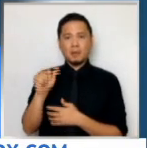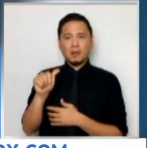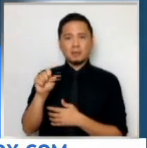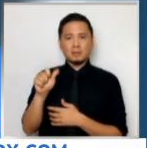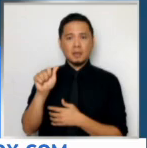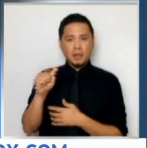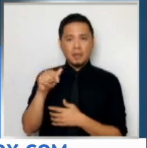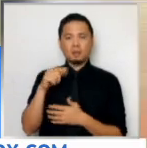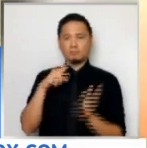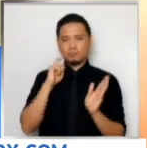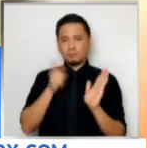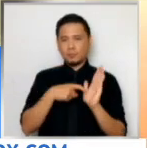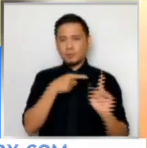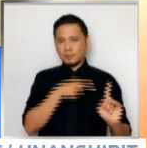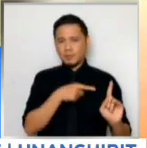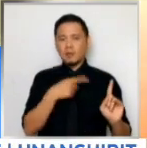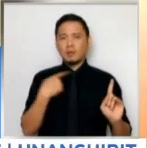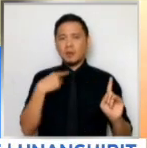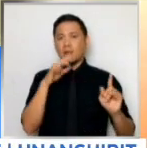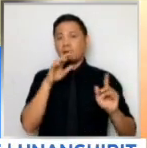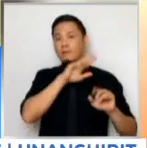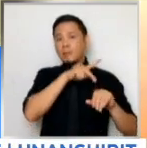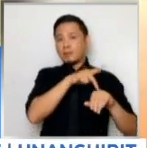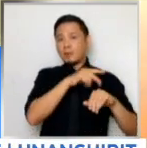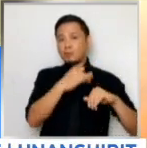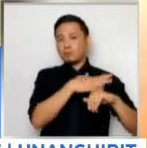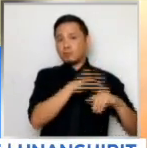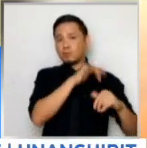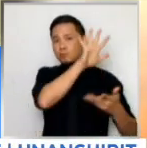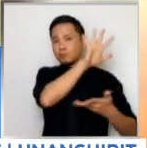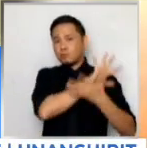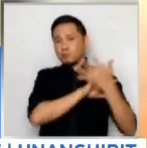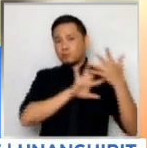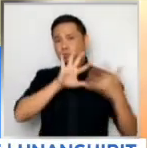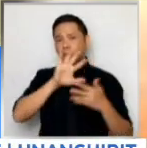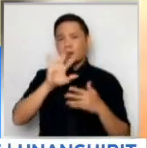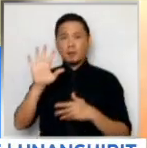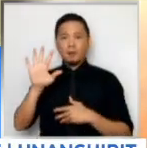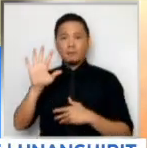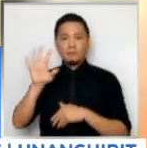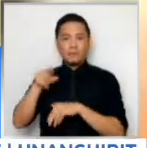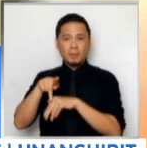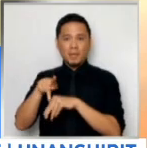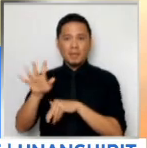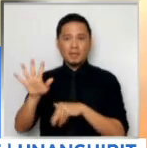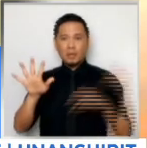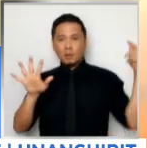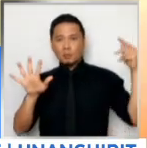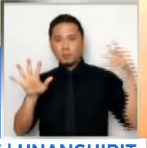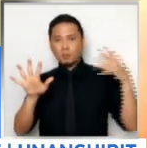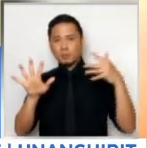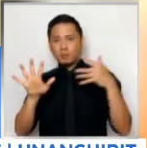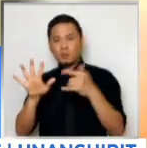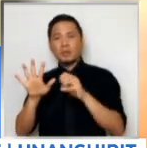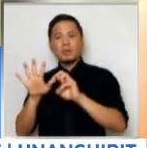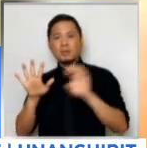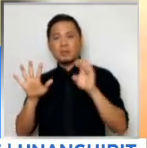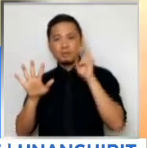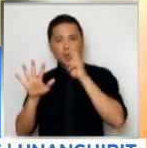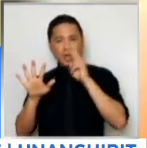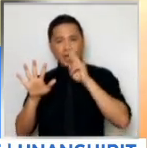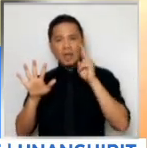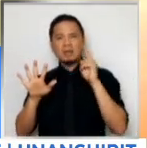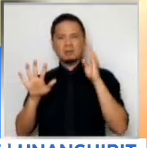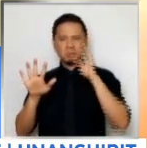yan dyan sa may Philippine Sea, lalapit ito at maaaring tumama o mag-landfall dyan sa may Eastern Visayas o Bicol Region